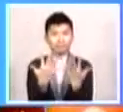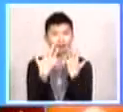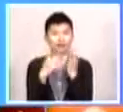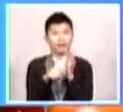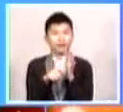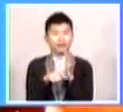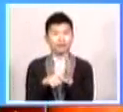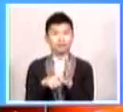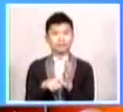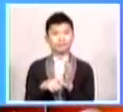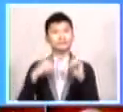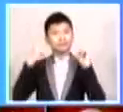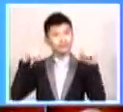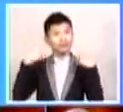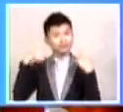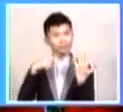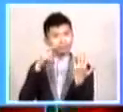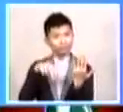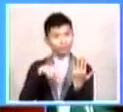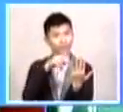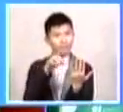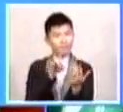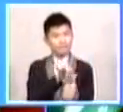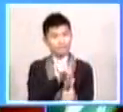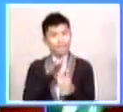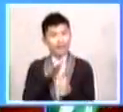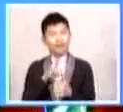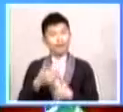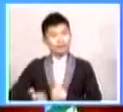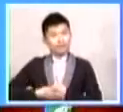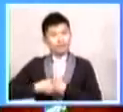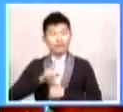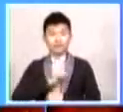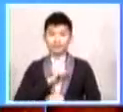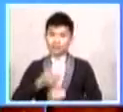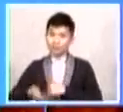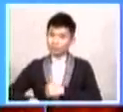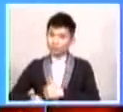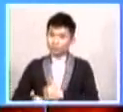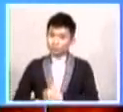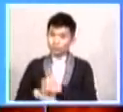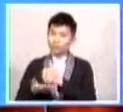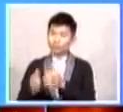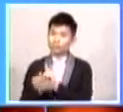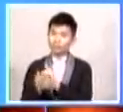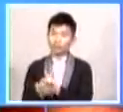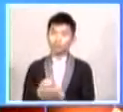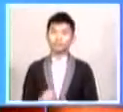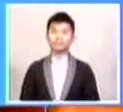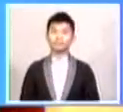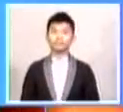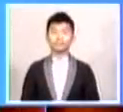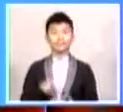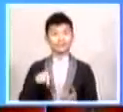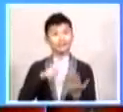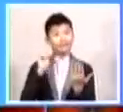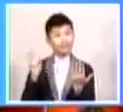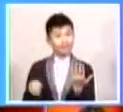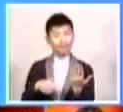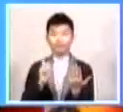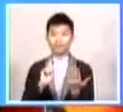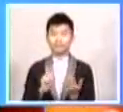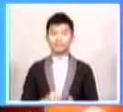候，也经常引用它来激励自己和他的同伴。这个诗是这